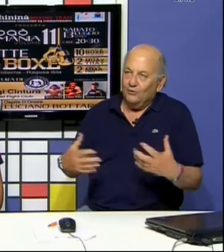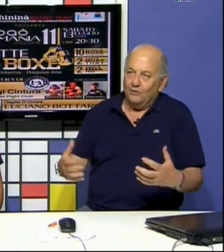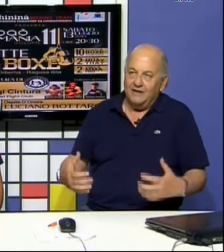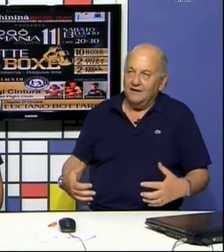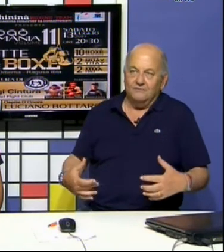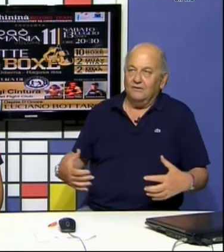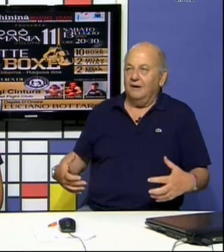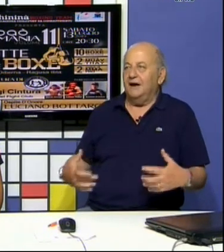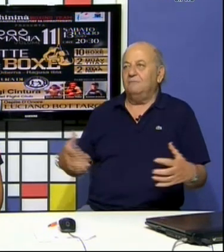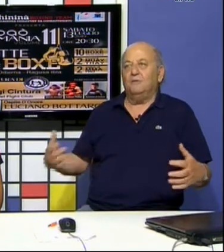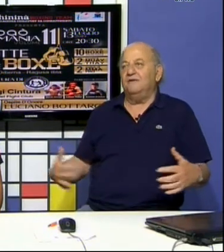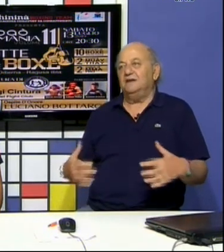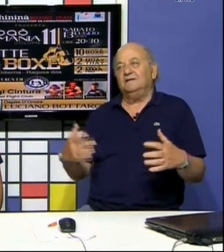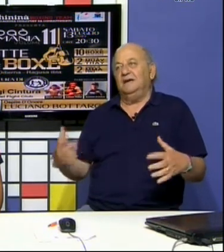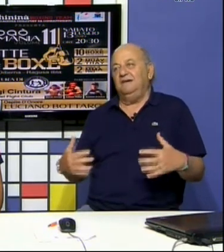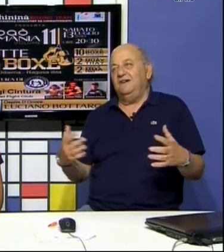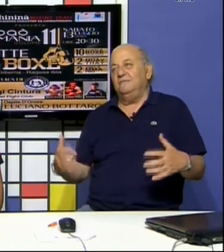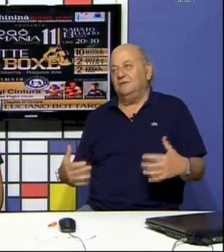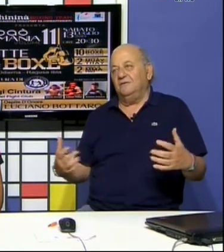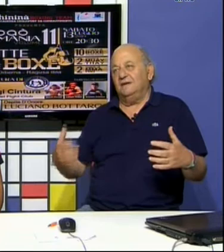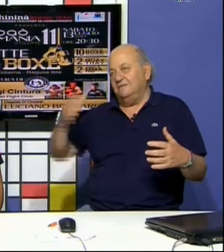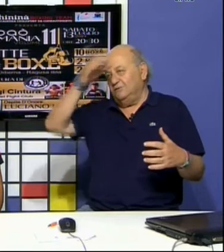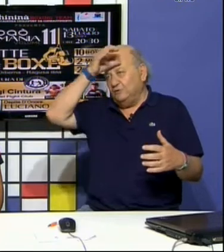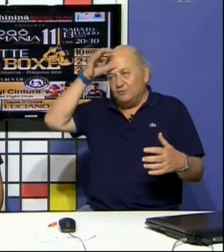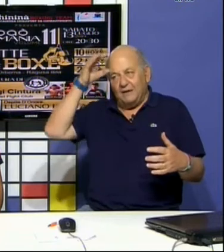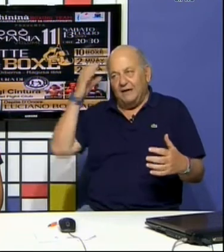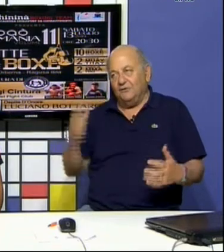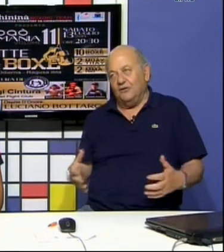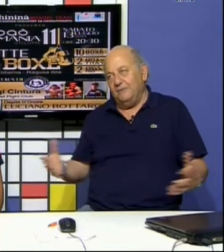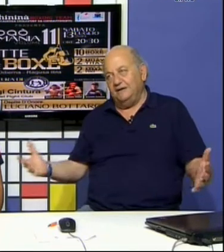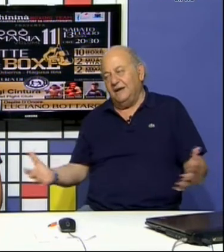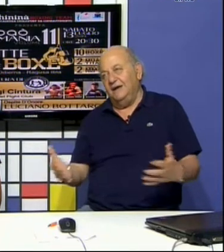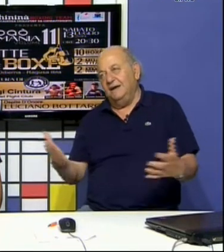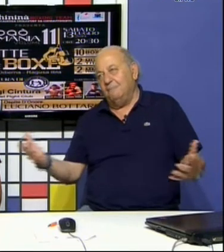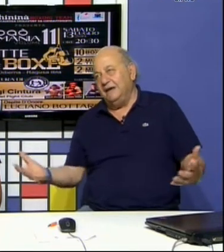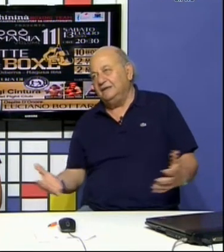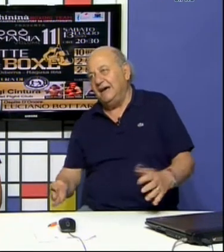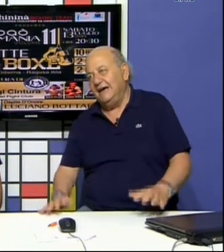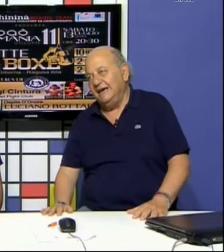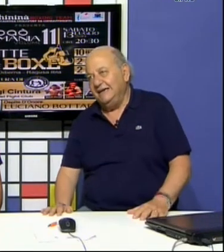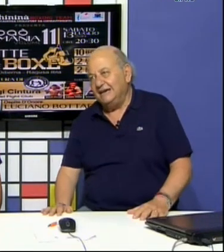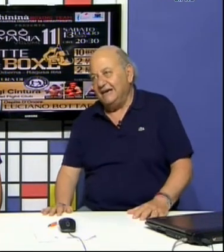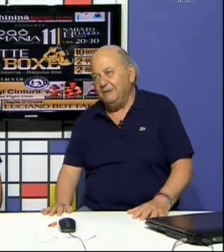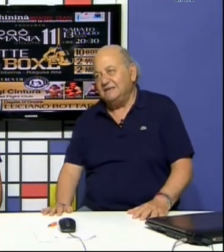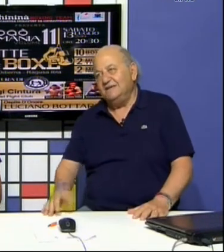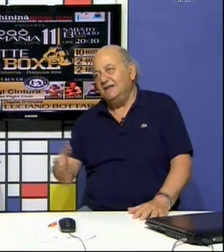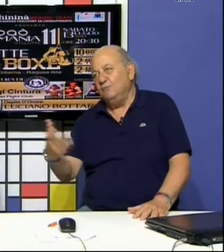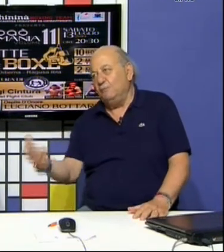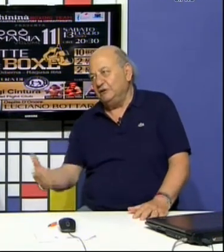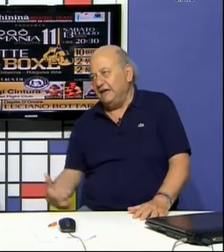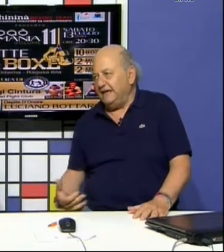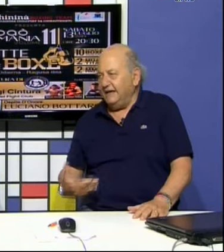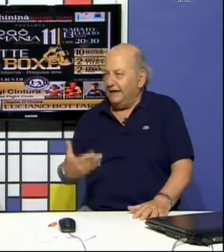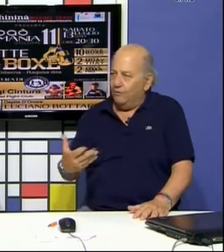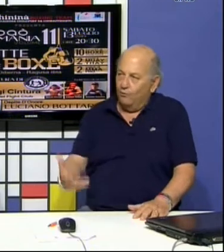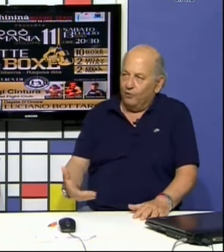se uno lo vede non con la rabbia, come vede i film dove vede quello tutto spaccato, ma in 3 riprese vedi un po'